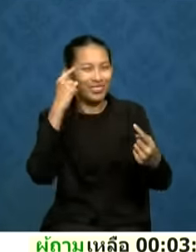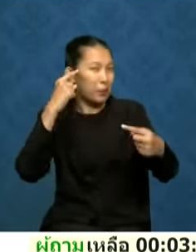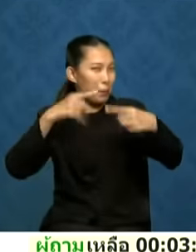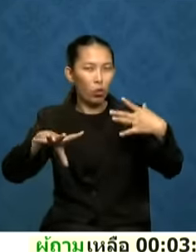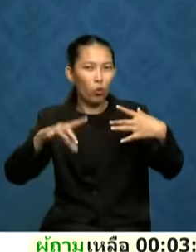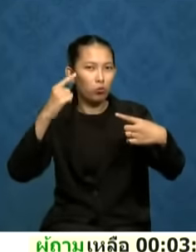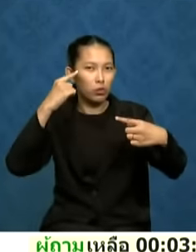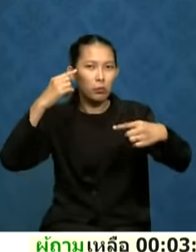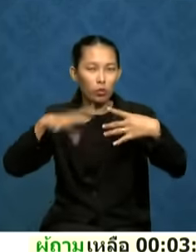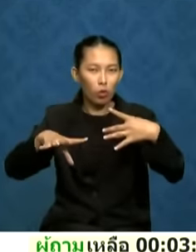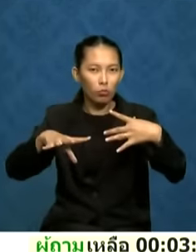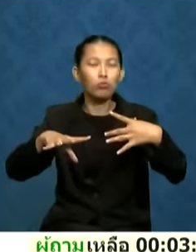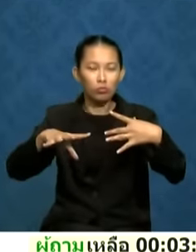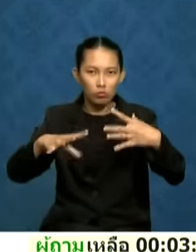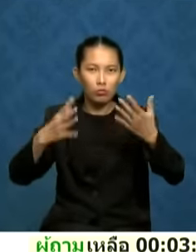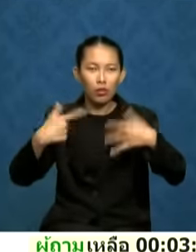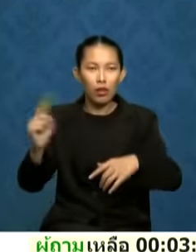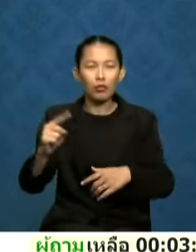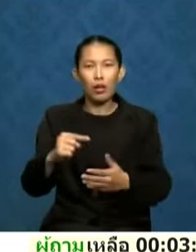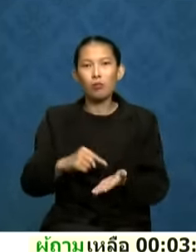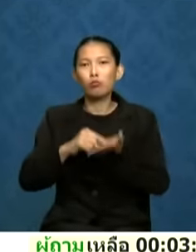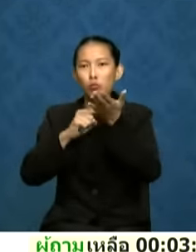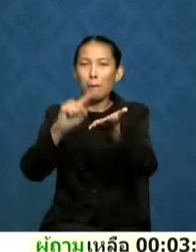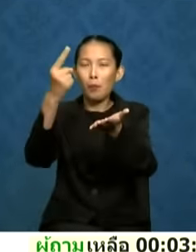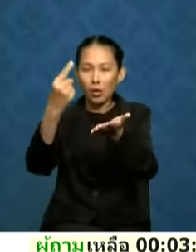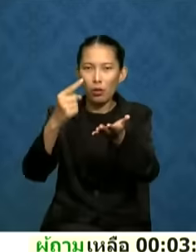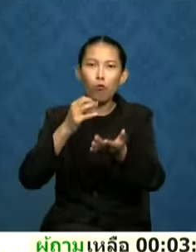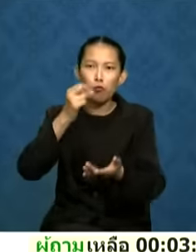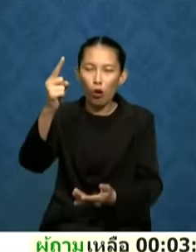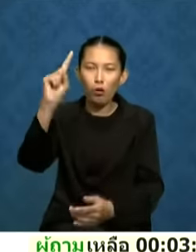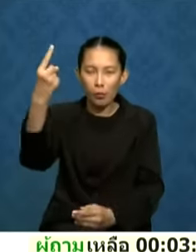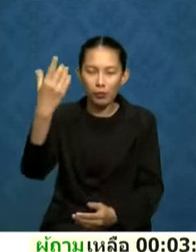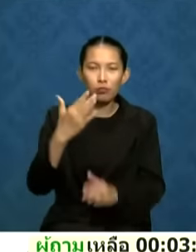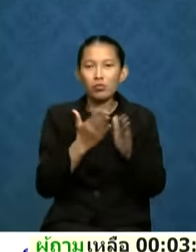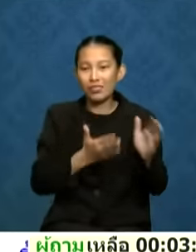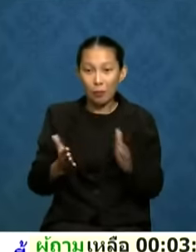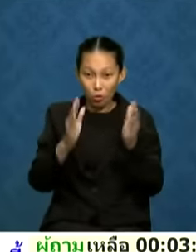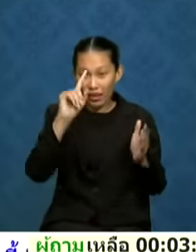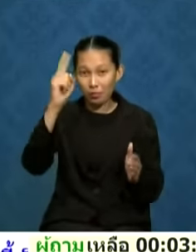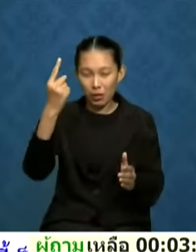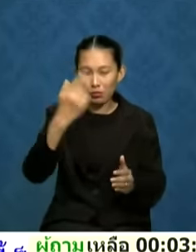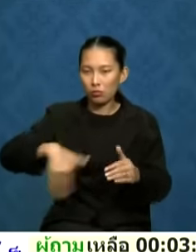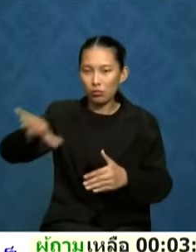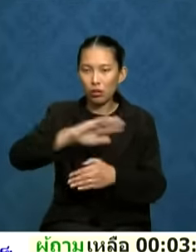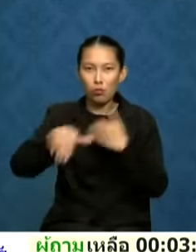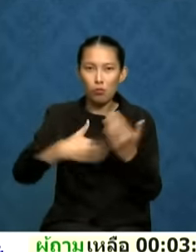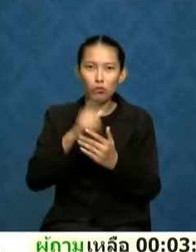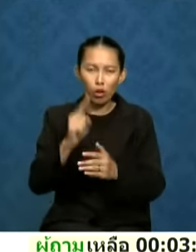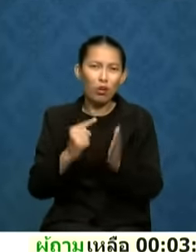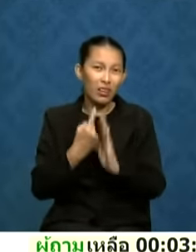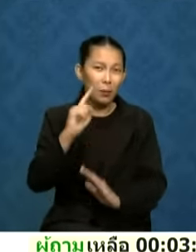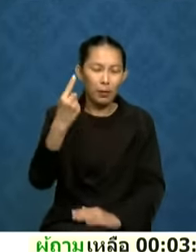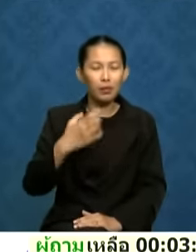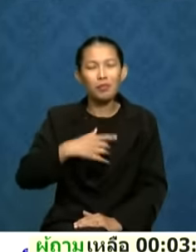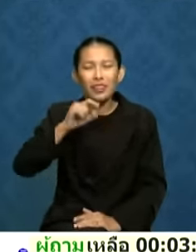มีควเหนแย้งแล้สั่งใหไปแจ้งขอหาให่กลายเปวากระบวนการตๆต้เริ่มตนกให่คำถามผม